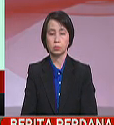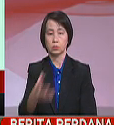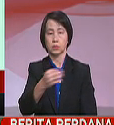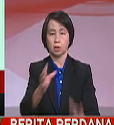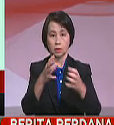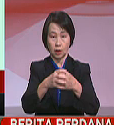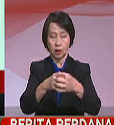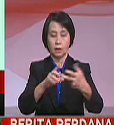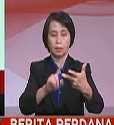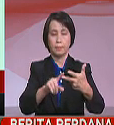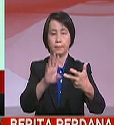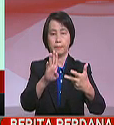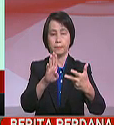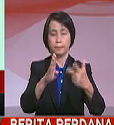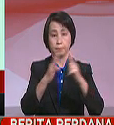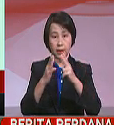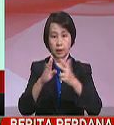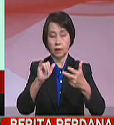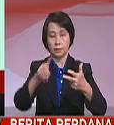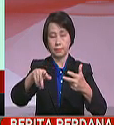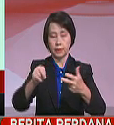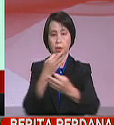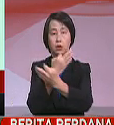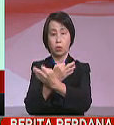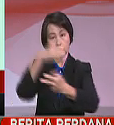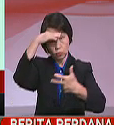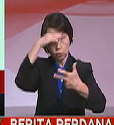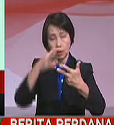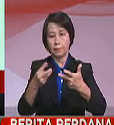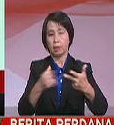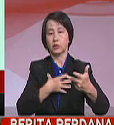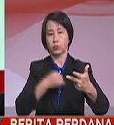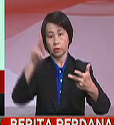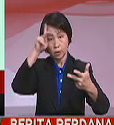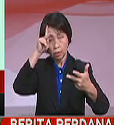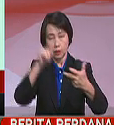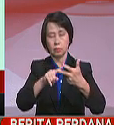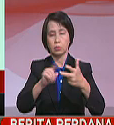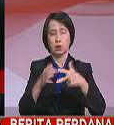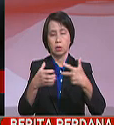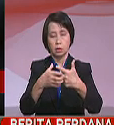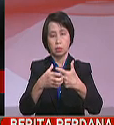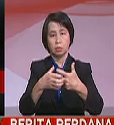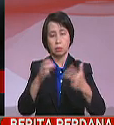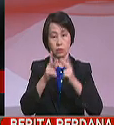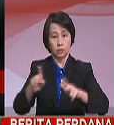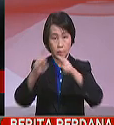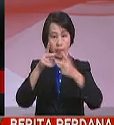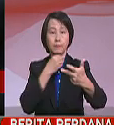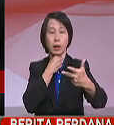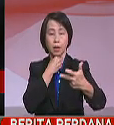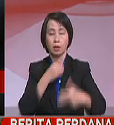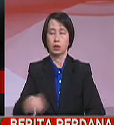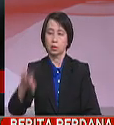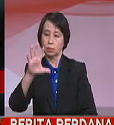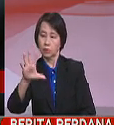Manakala kluster Bandar Impian melibatkan daerah Keluang Johor, daerah Pasir Putih Kelantan dan daerah Kuala Kangsar di Perak.